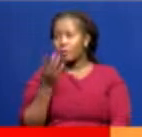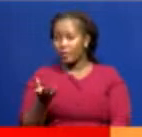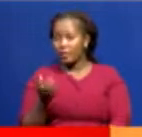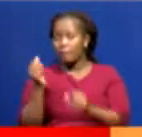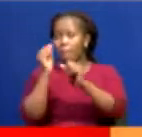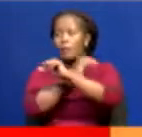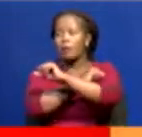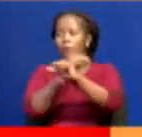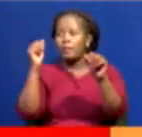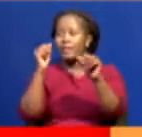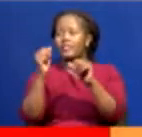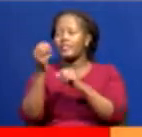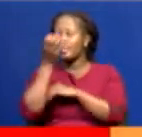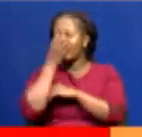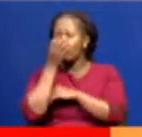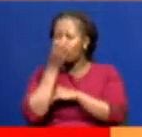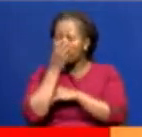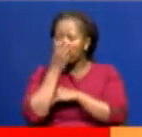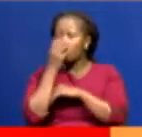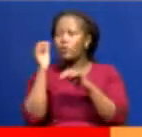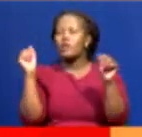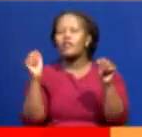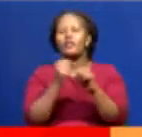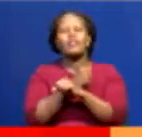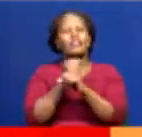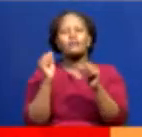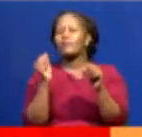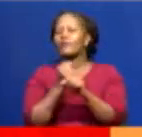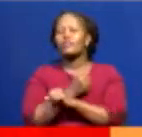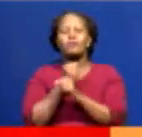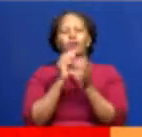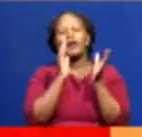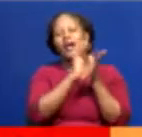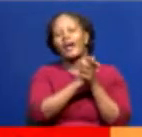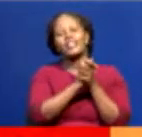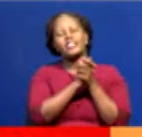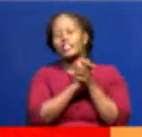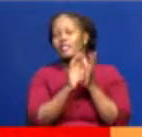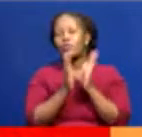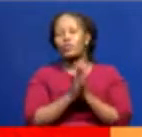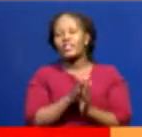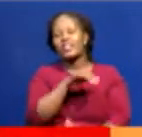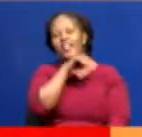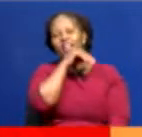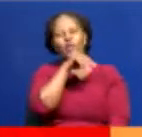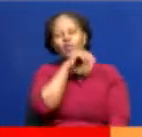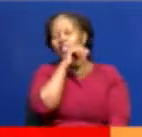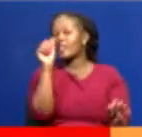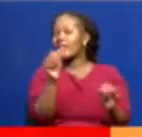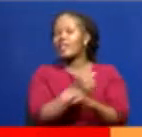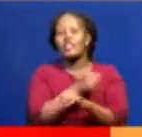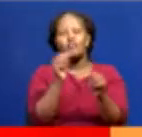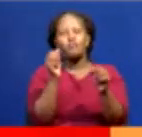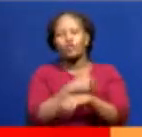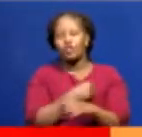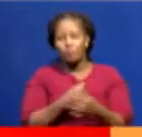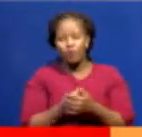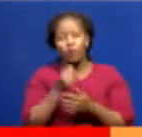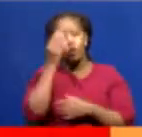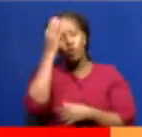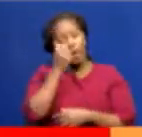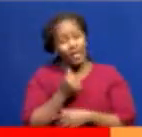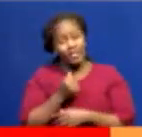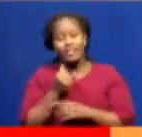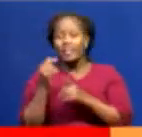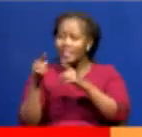William Ruto hawezi kukaa chini kusalimiana na Raila Odinga. Haiwezekani. Kwa sababu